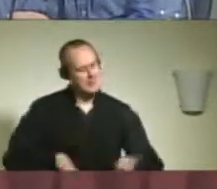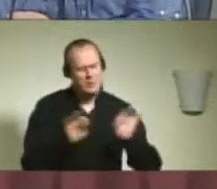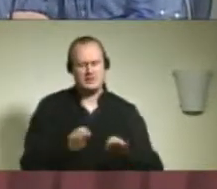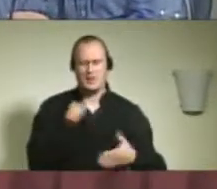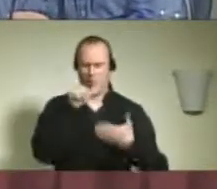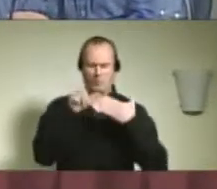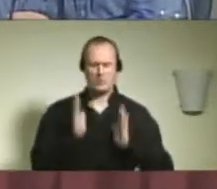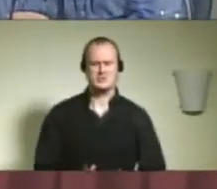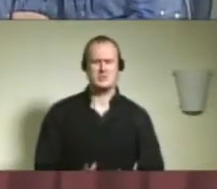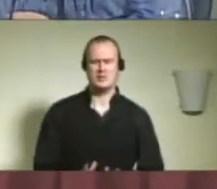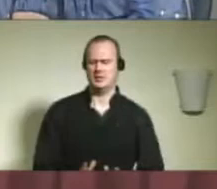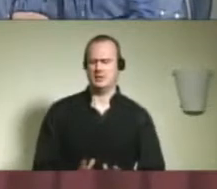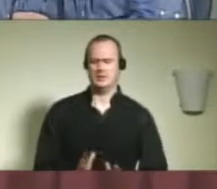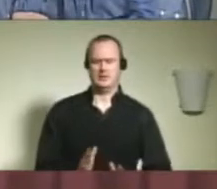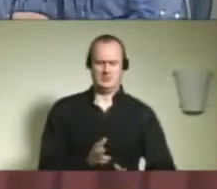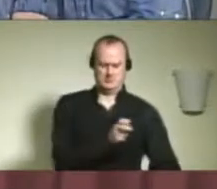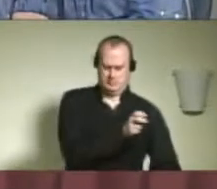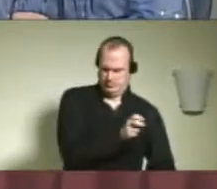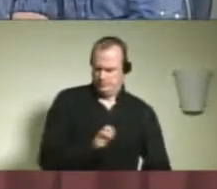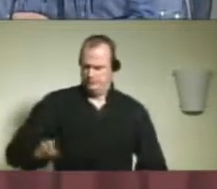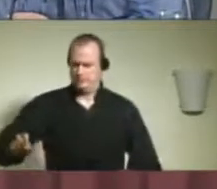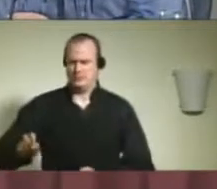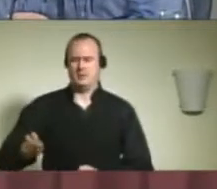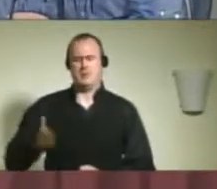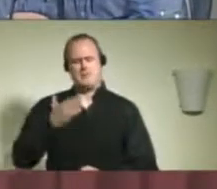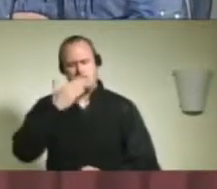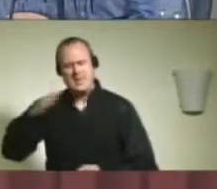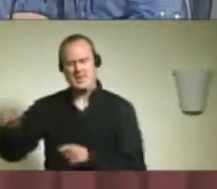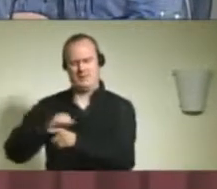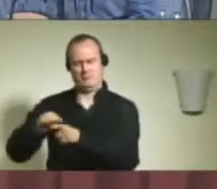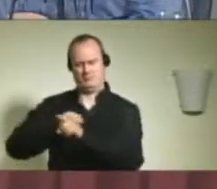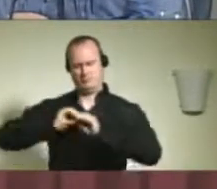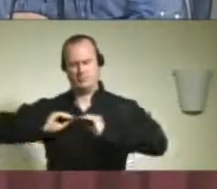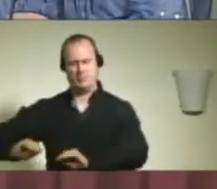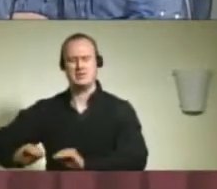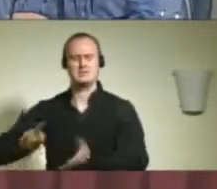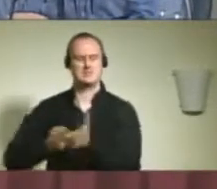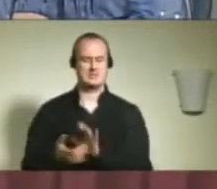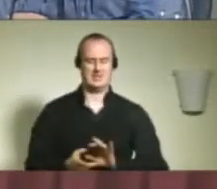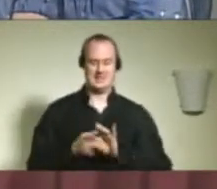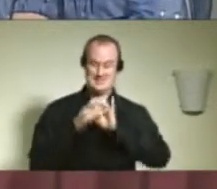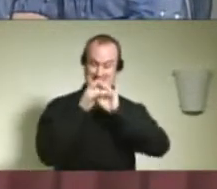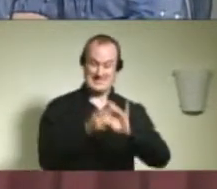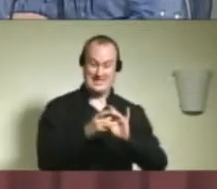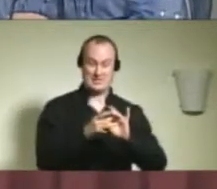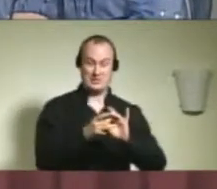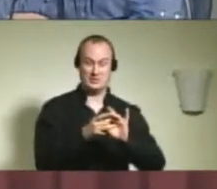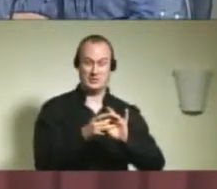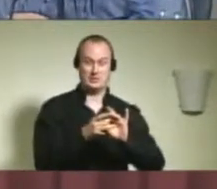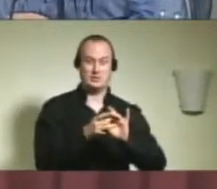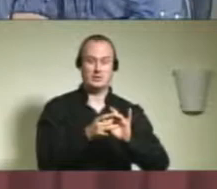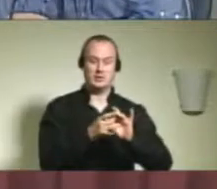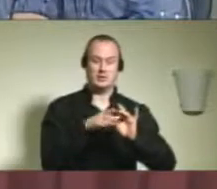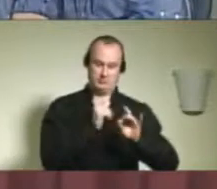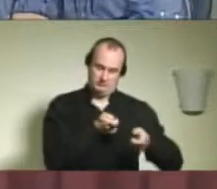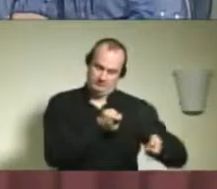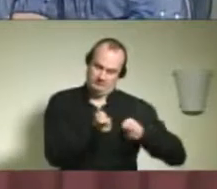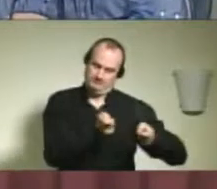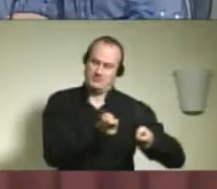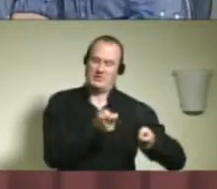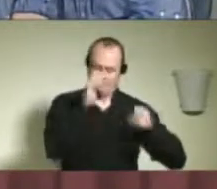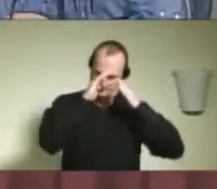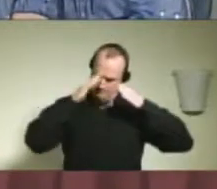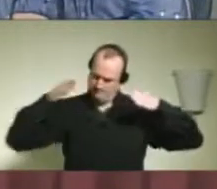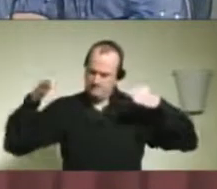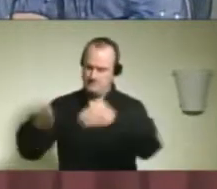formés pour qu'ils puissent être vraiment à l'aise dans leur travail. Ça, il faudra vraiment syndicalement que vous axiez sur la formation, parce que